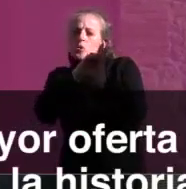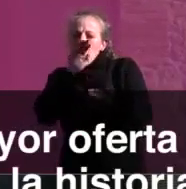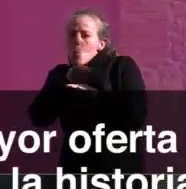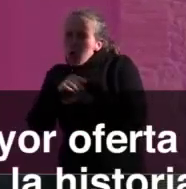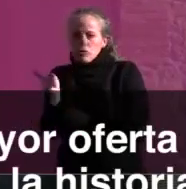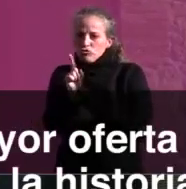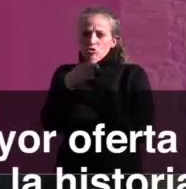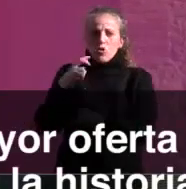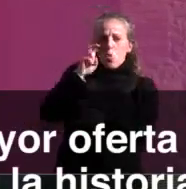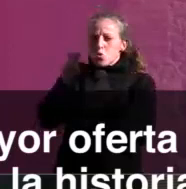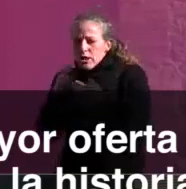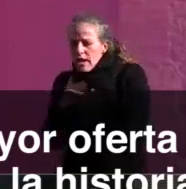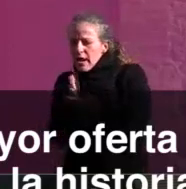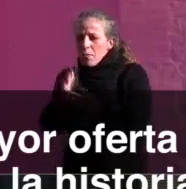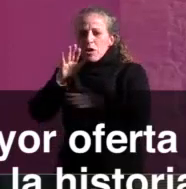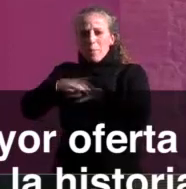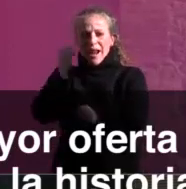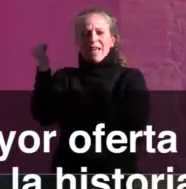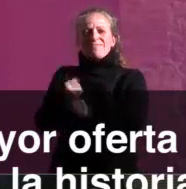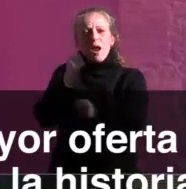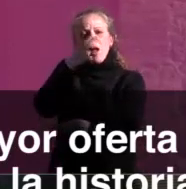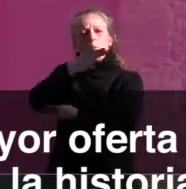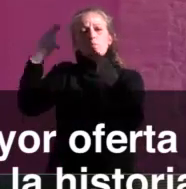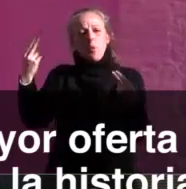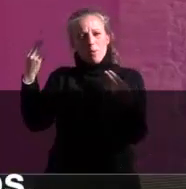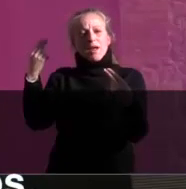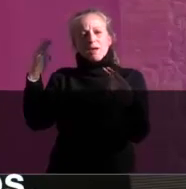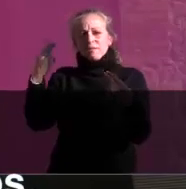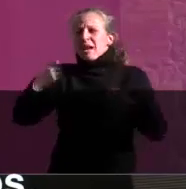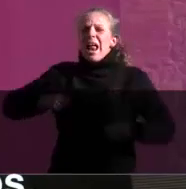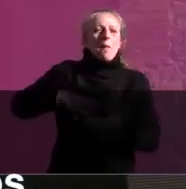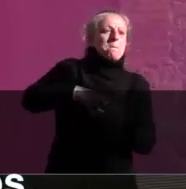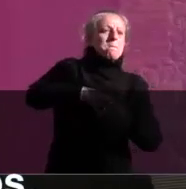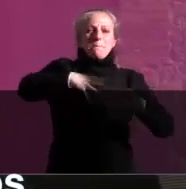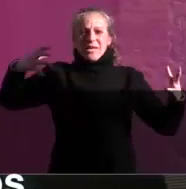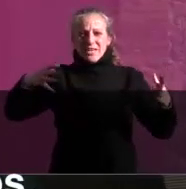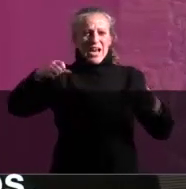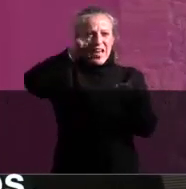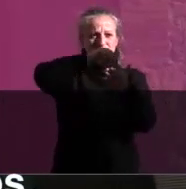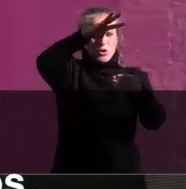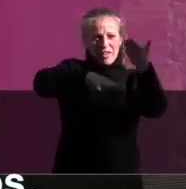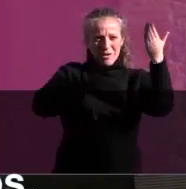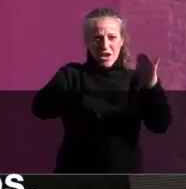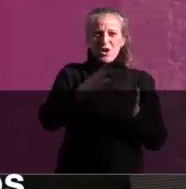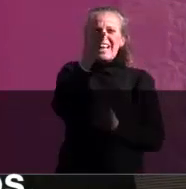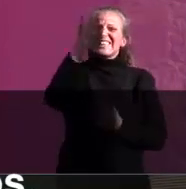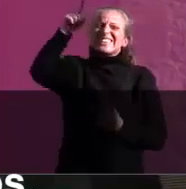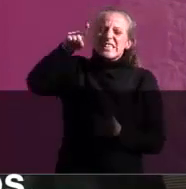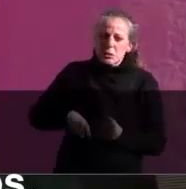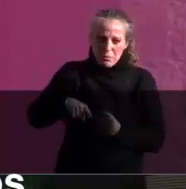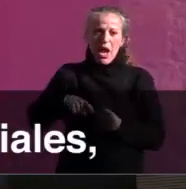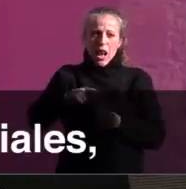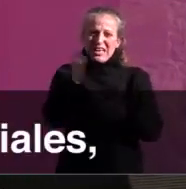per fer la major oferta pública de feina que s'ha fet mai en la història de l'Ajuntament de Barcelona. Més de 3.000 places per